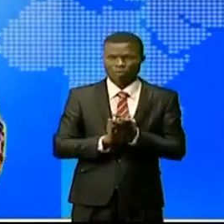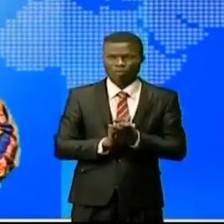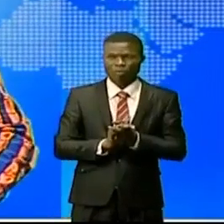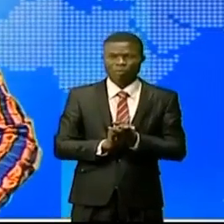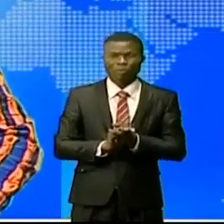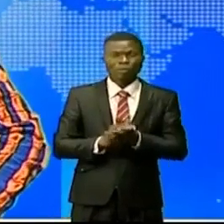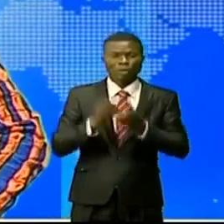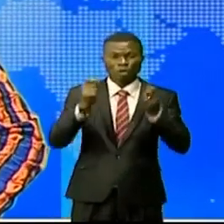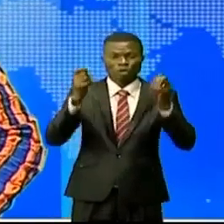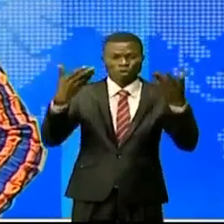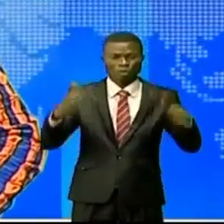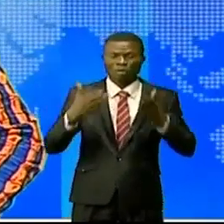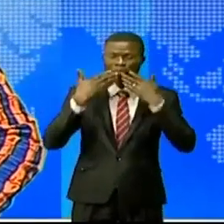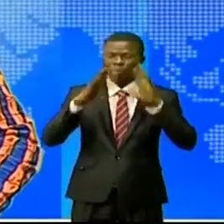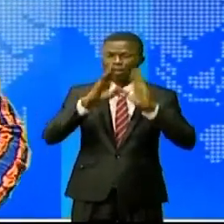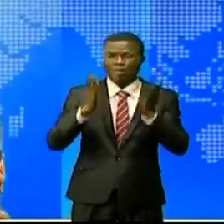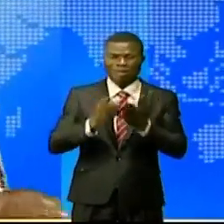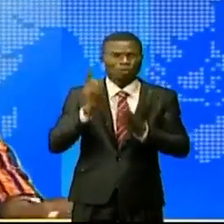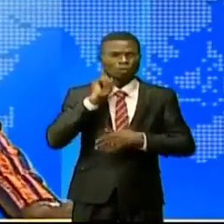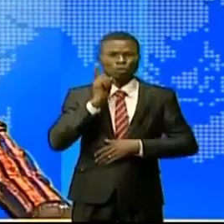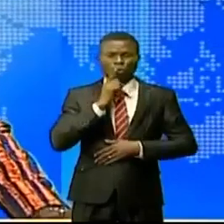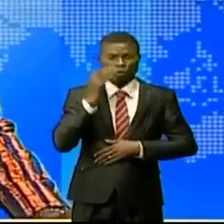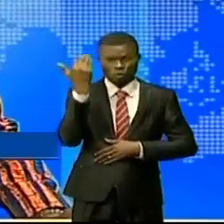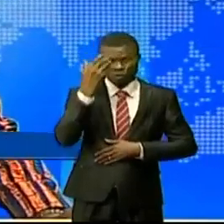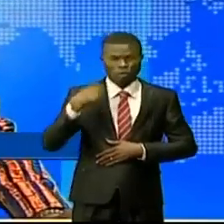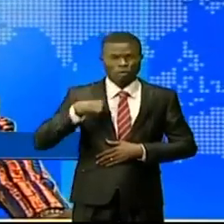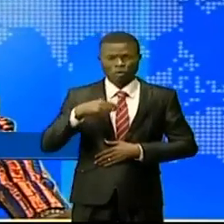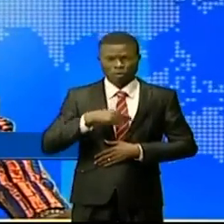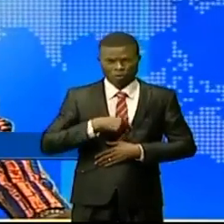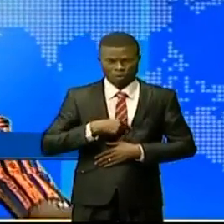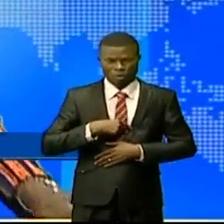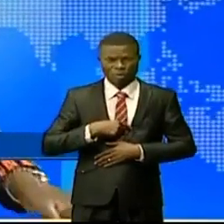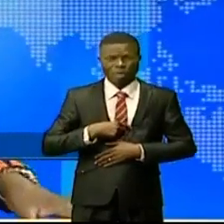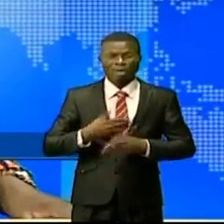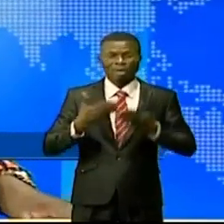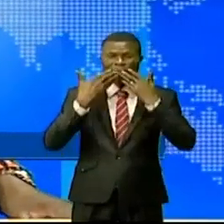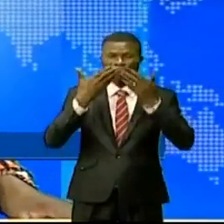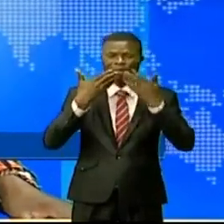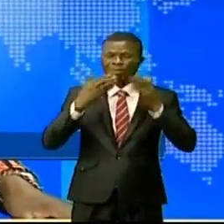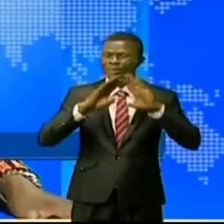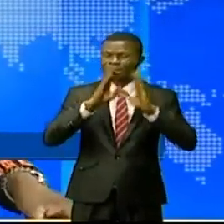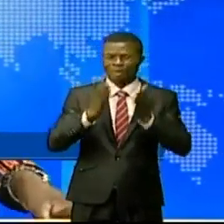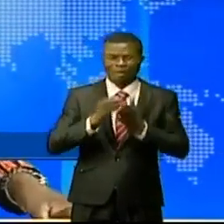Fin de ce journal, mesdames, messieurs. Merci de l'avoir suivi. Getty Omantoku revient à 23h pour une autre